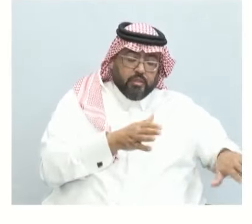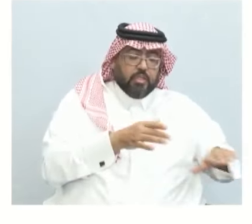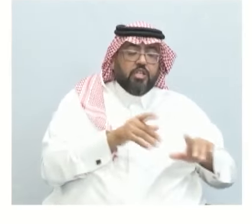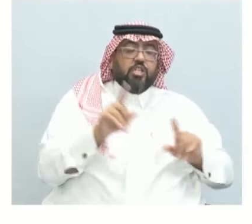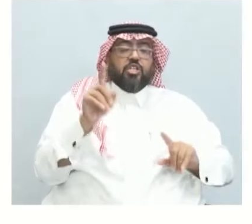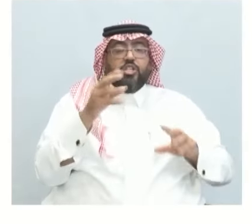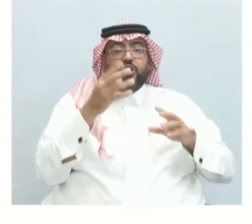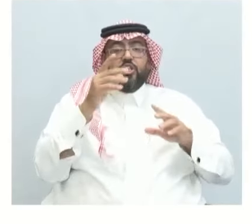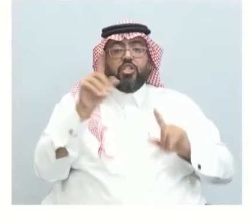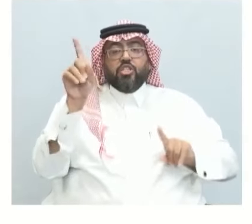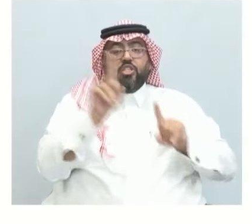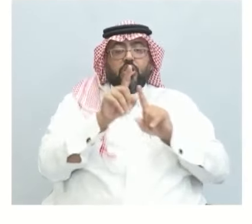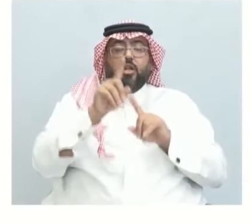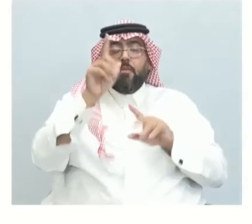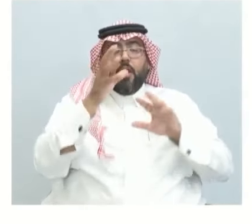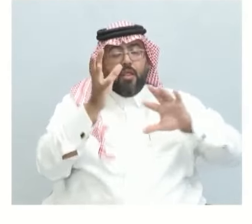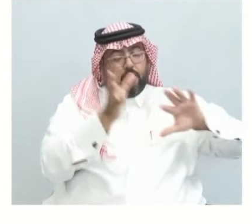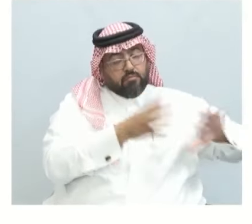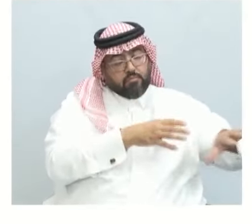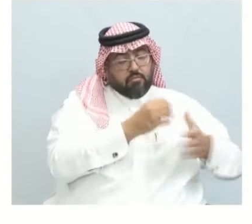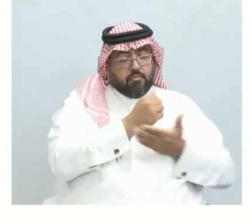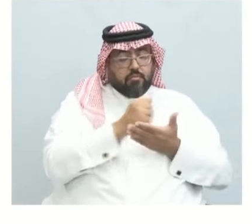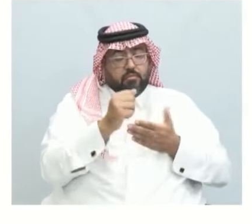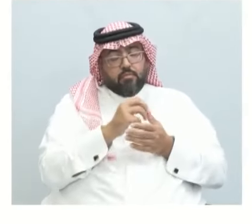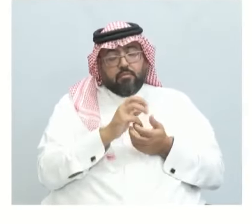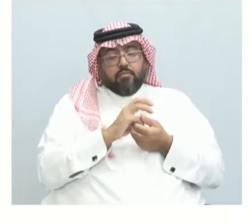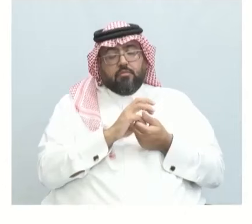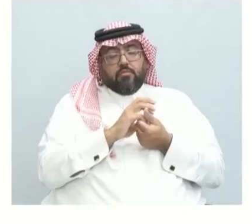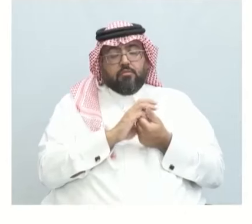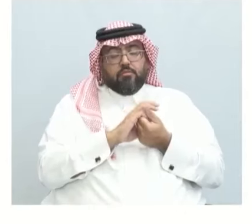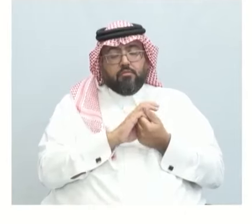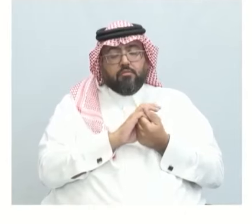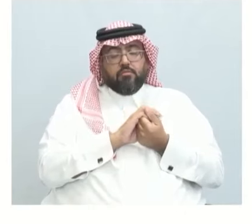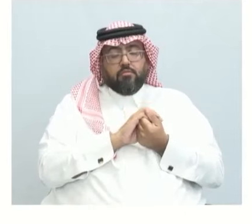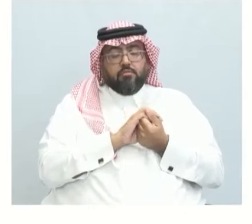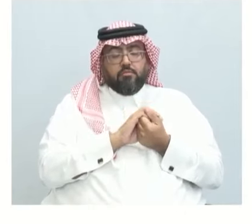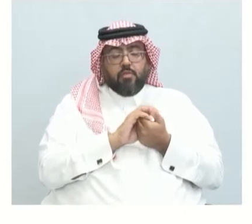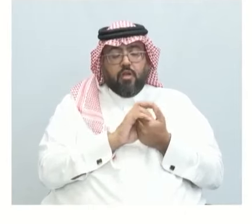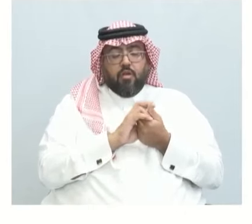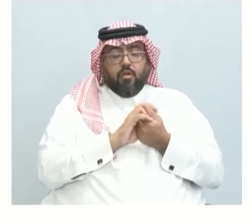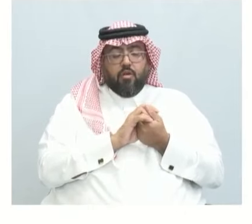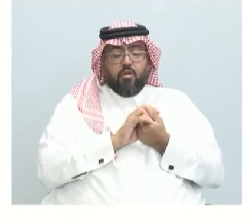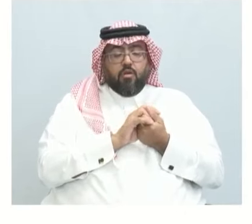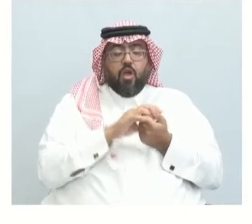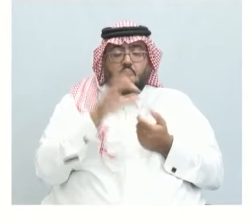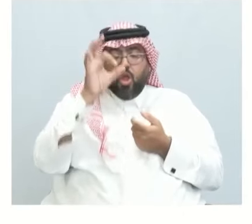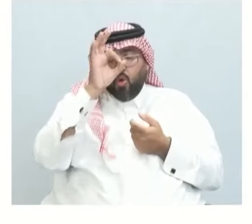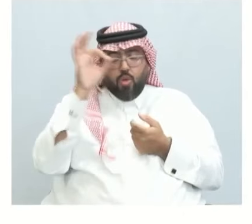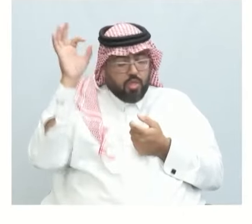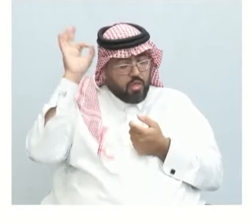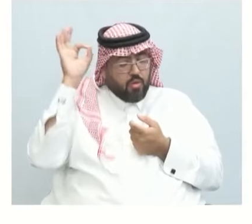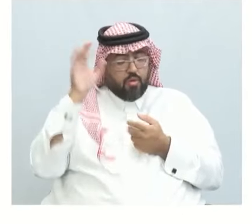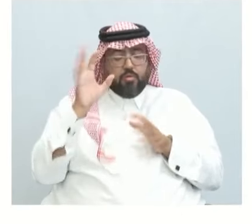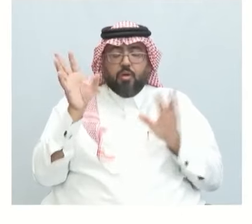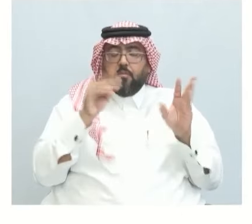هذا الشرك كما كان بعضهم على مله ابراهيم عليه السلام وبعضهم على النصرانيه او اليهوديه ومنهم قليل ممن